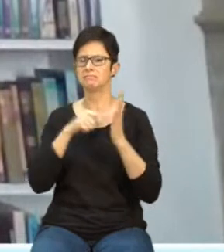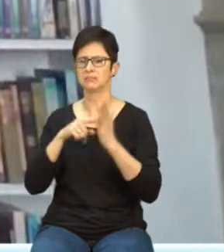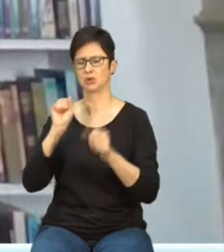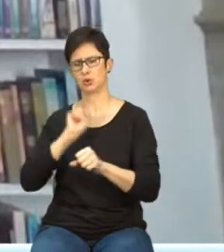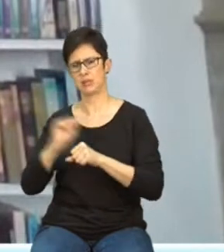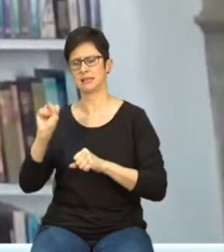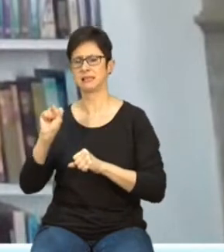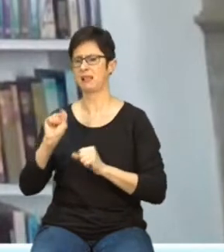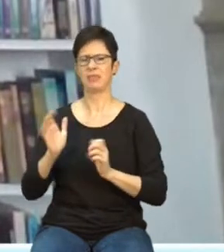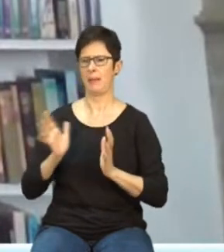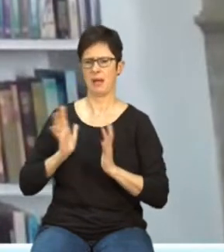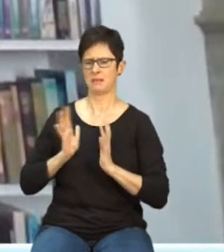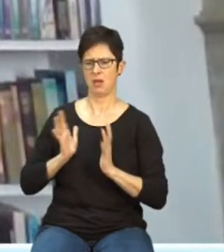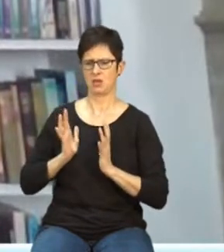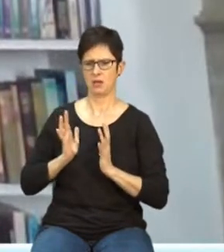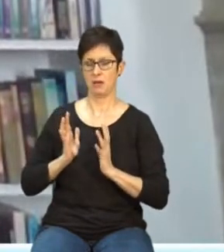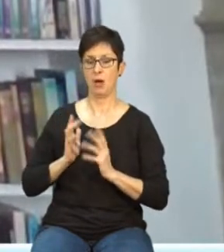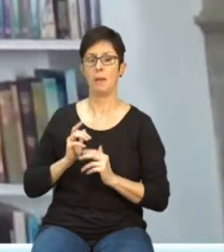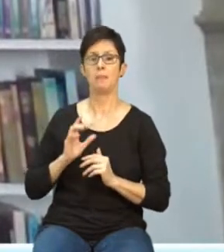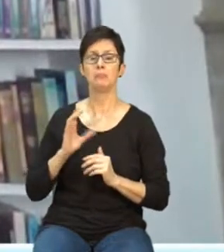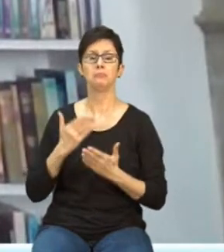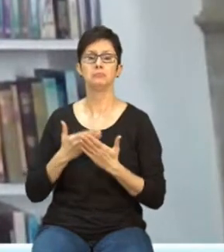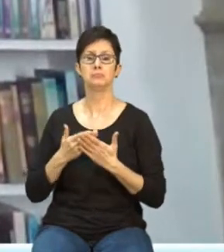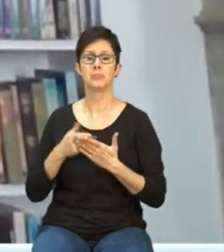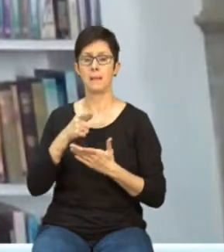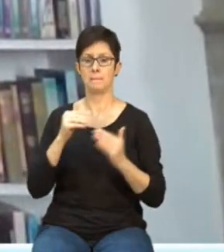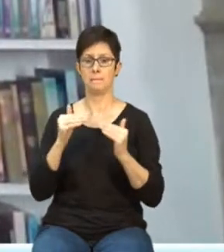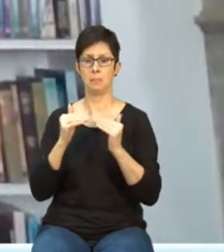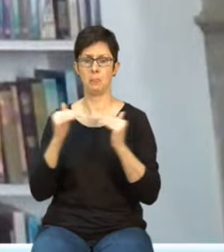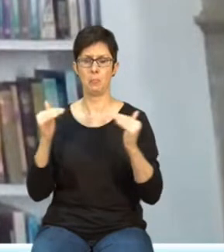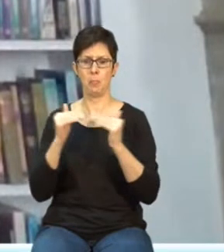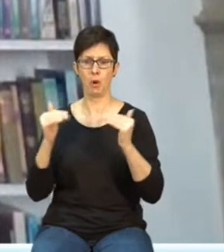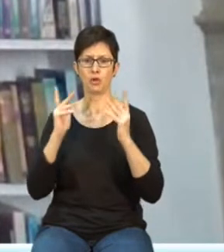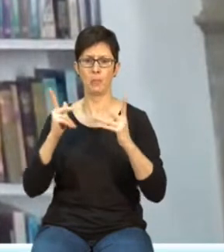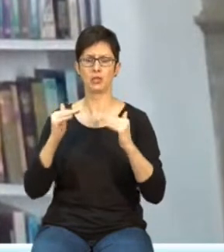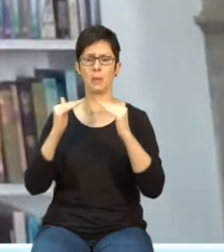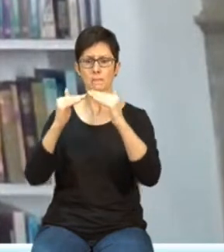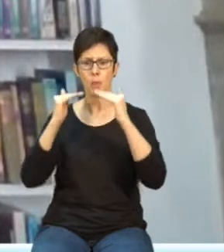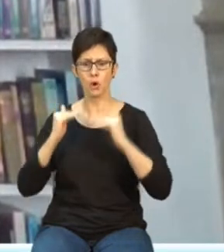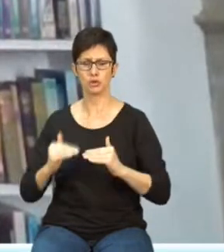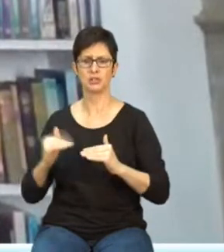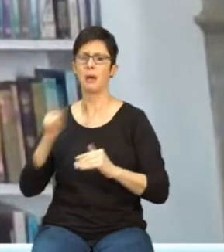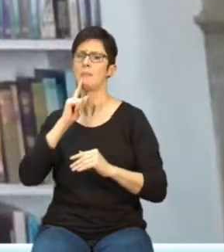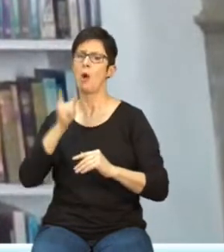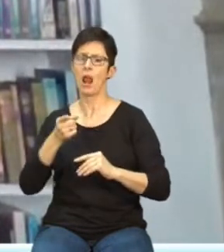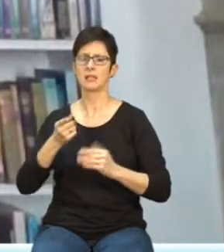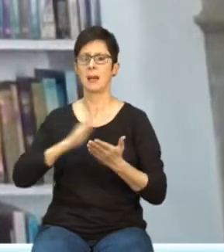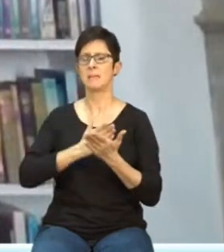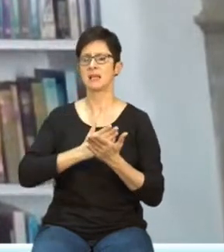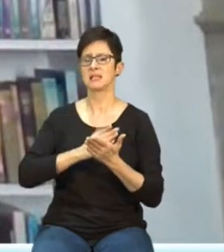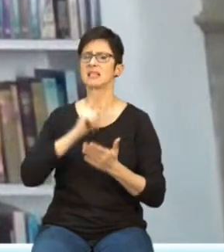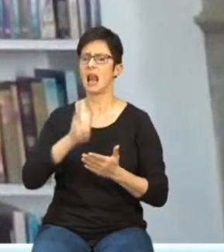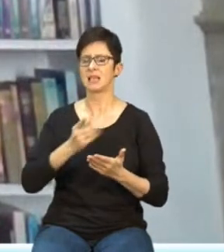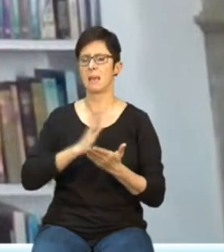dostrzegamy te zagrożenia szczególnie jeżeli poziom ten będzie poniżej zaleceń międzynarodowych ale trzeba też